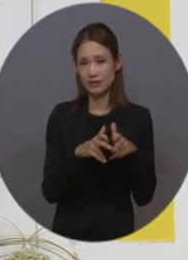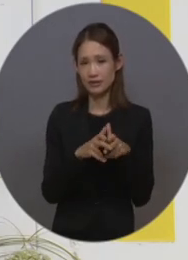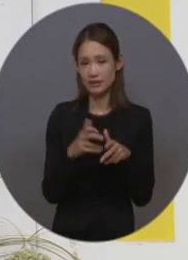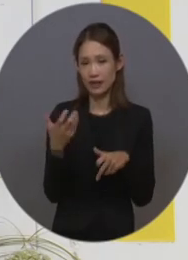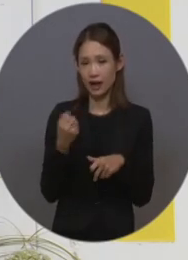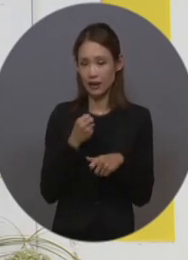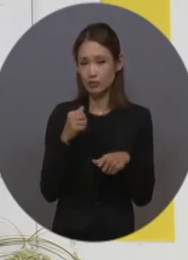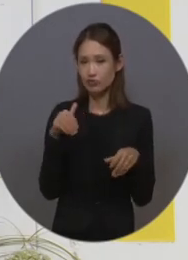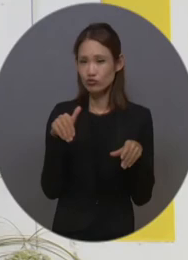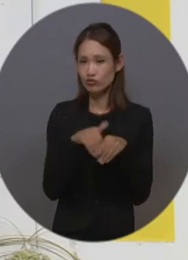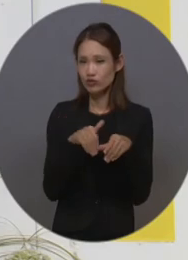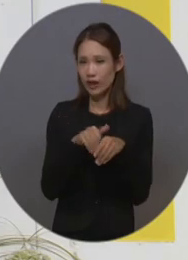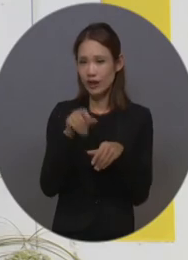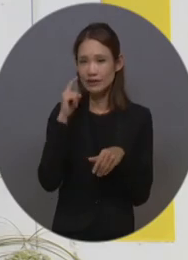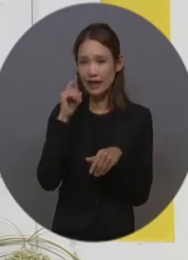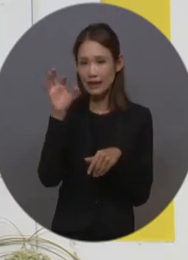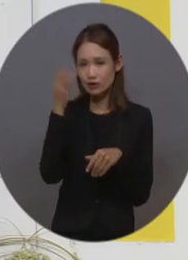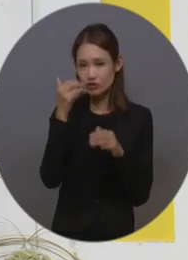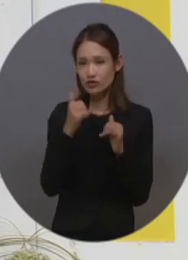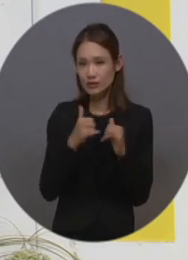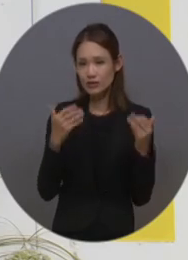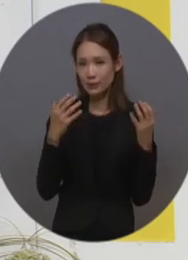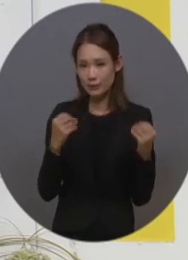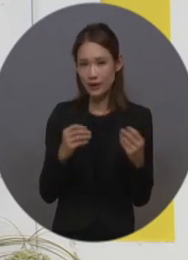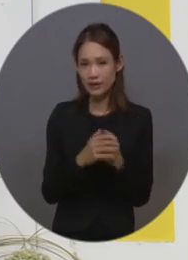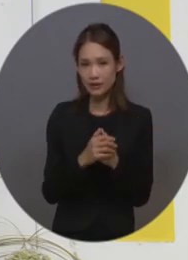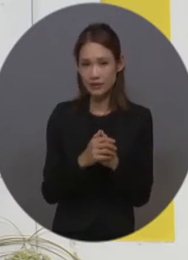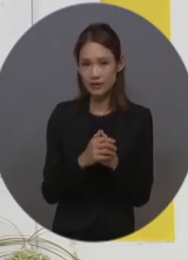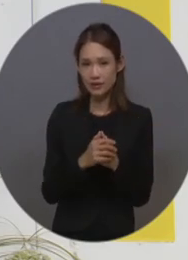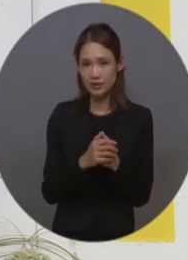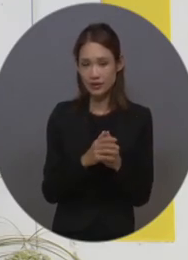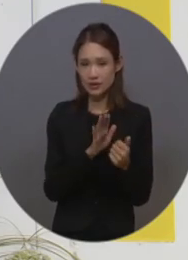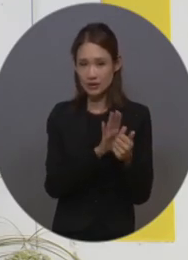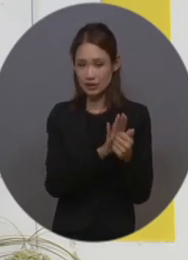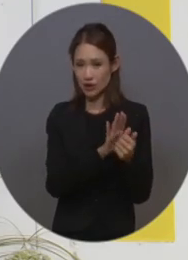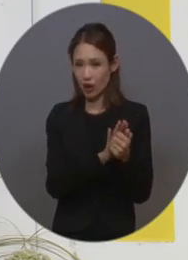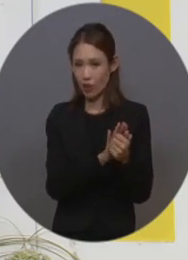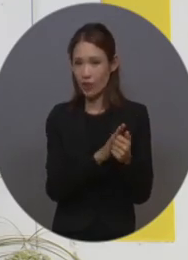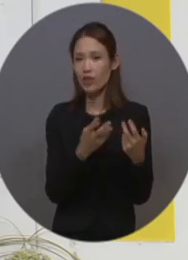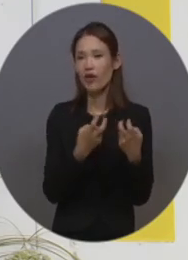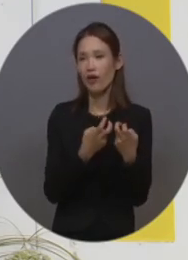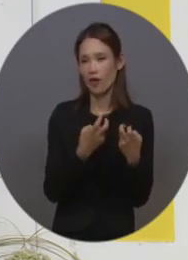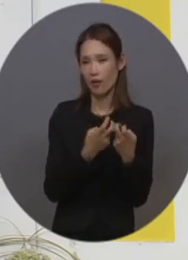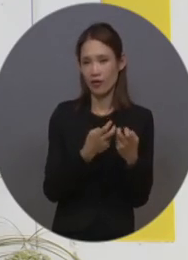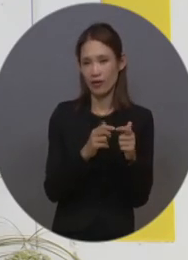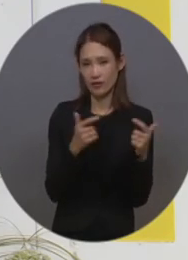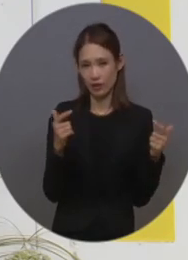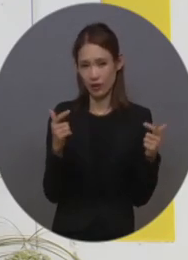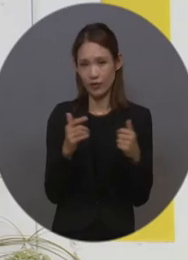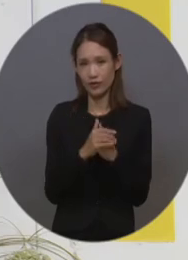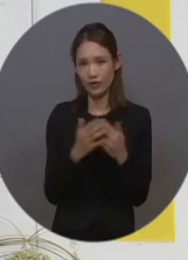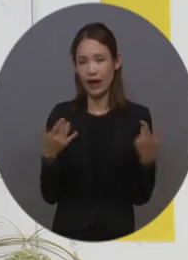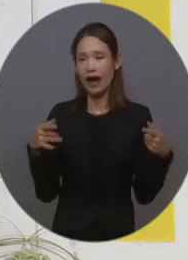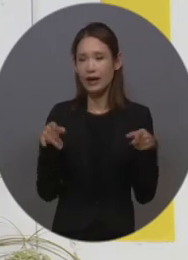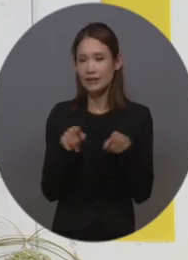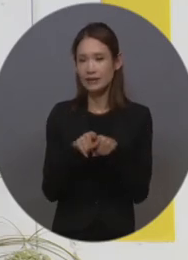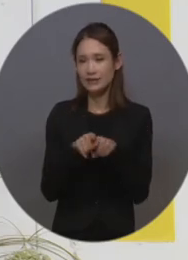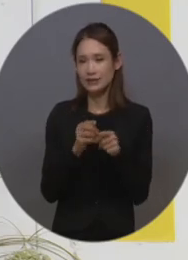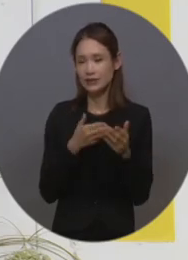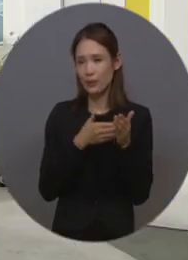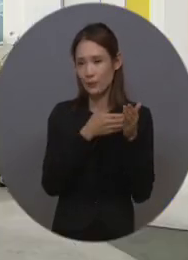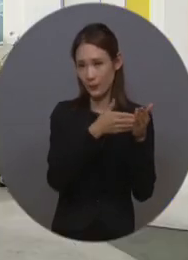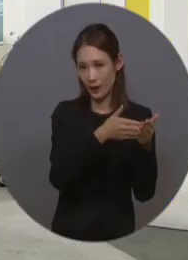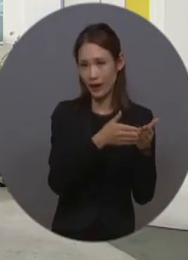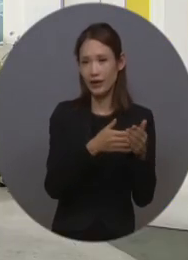가진 예술인들이 많습니다. 네. 문화예술인들이. 그분들 어떻게 또 지원할 것인지 그런 법들 다 같이 공동 발의를 공동 발의하시고.